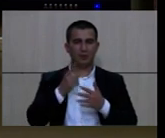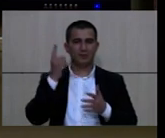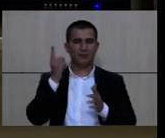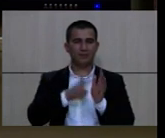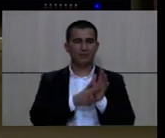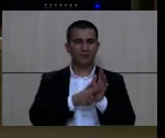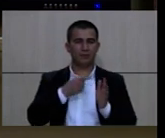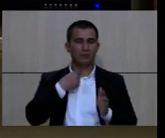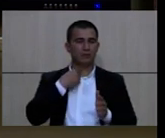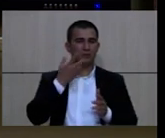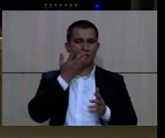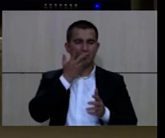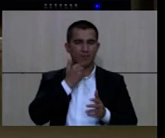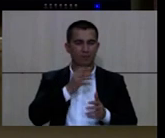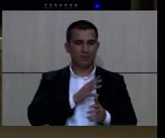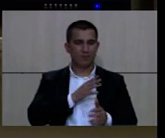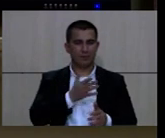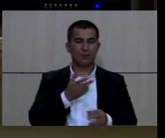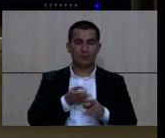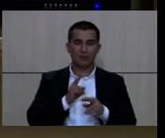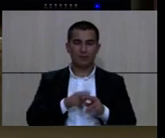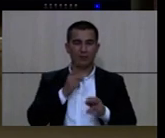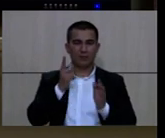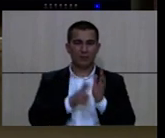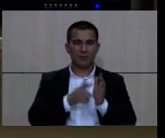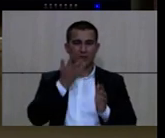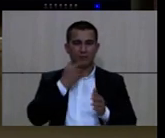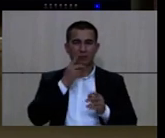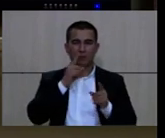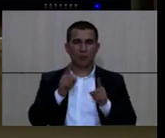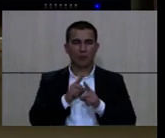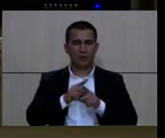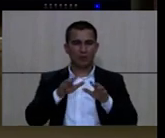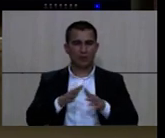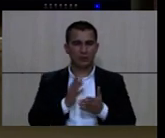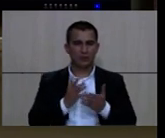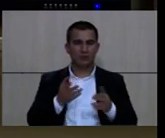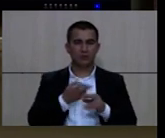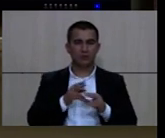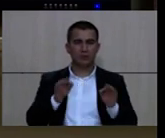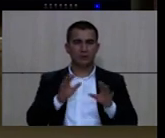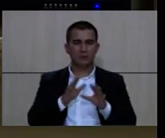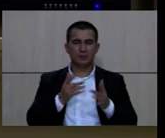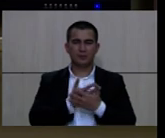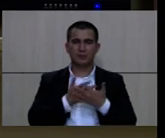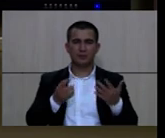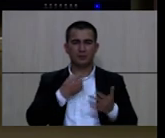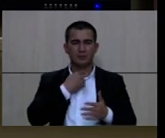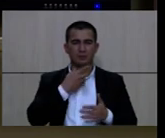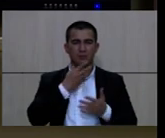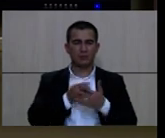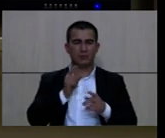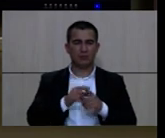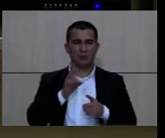xil rangdan iborat. Bu yerda yana bir bog'liqlik, ya'ni o'xshashlik bor, ya'ni musiqa tonlaridagi